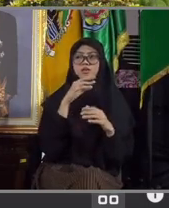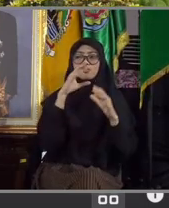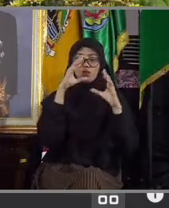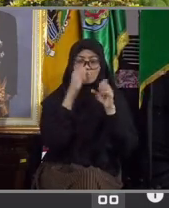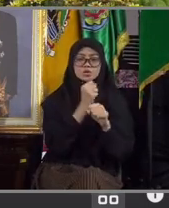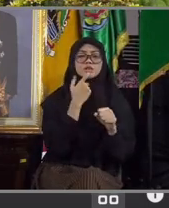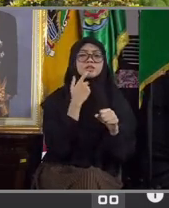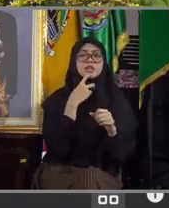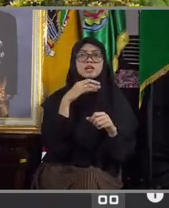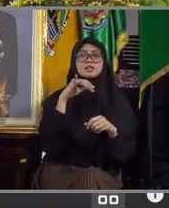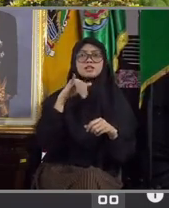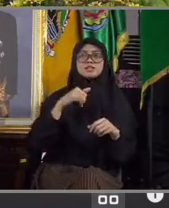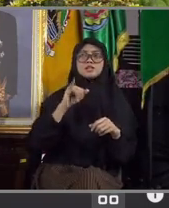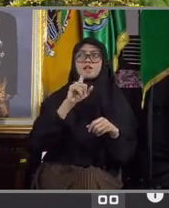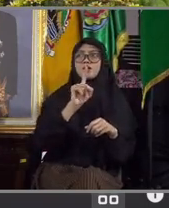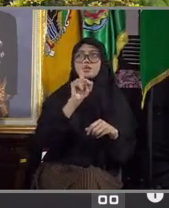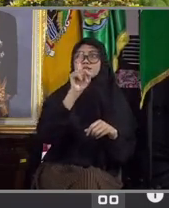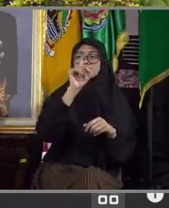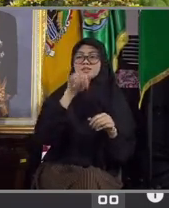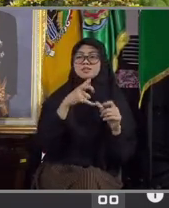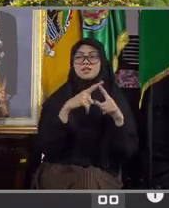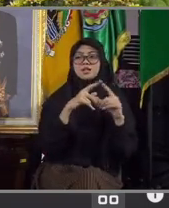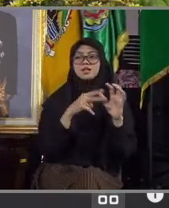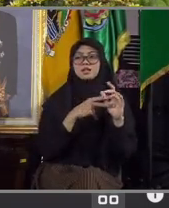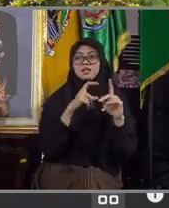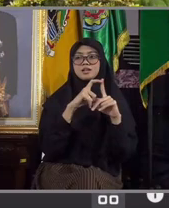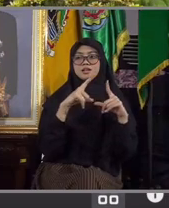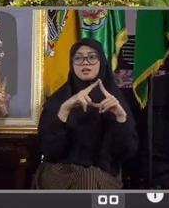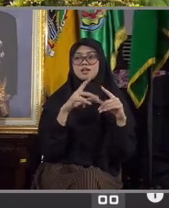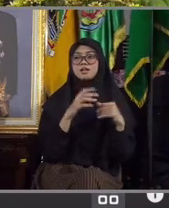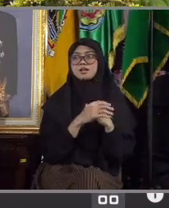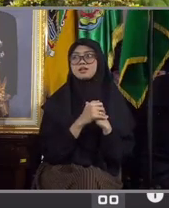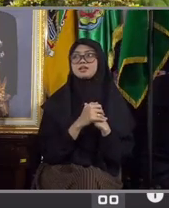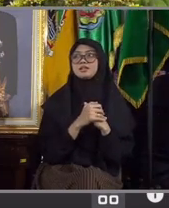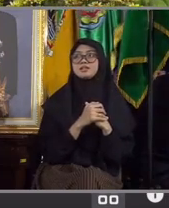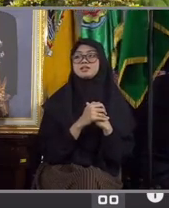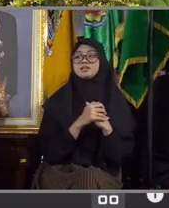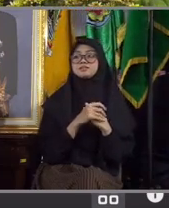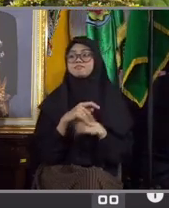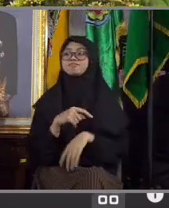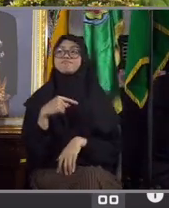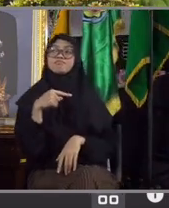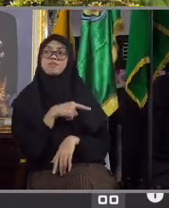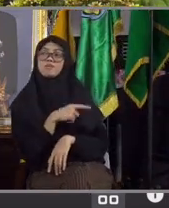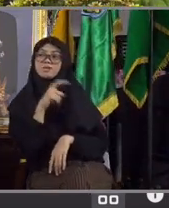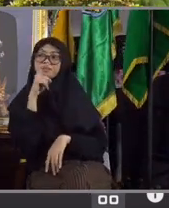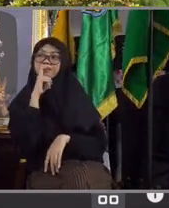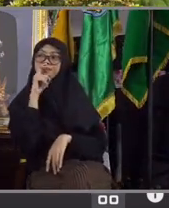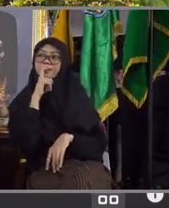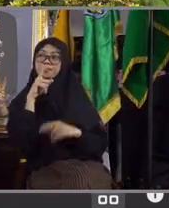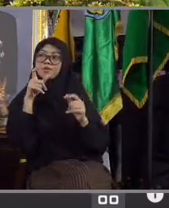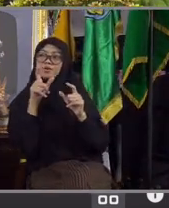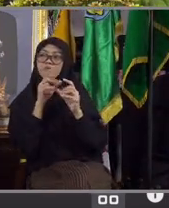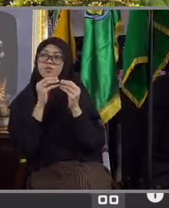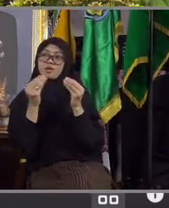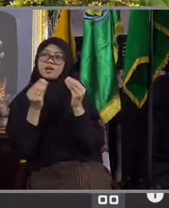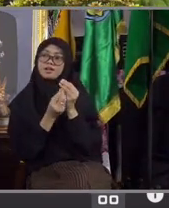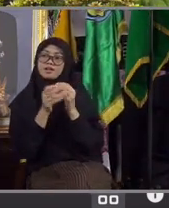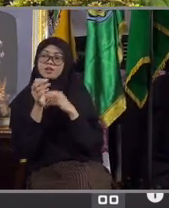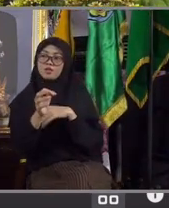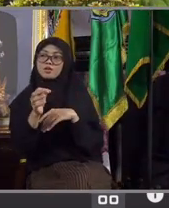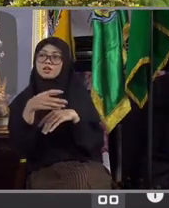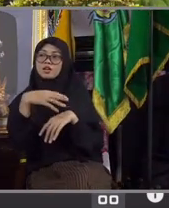Ini loh, ini memang Pak Wali. Pak Wali ini, Pak Wali ini